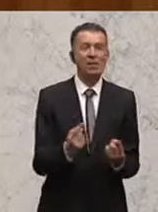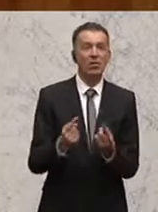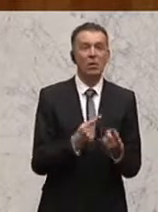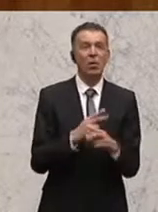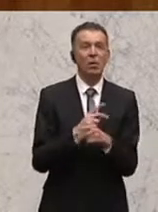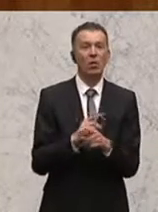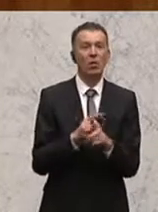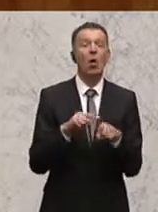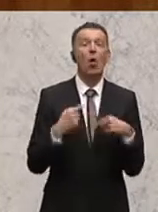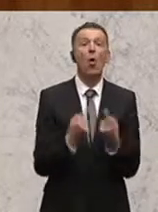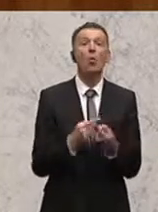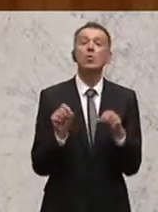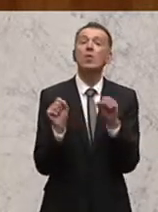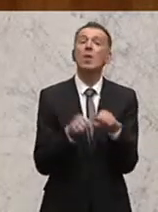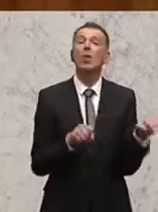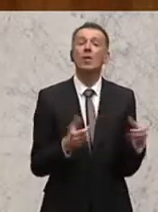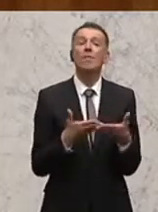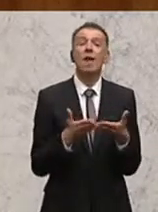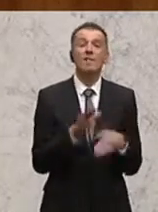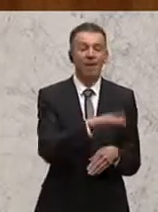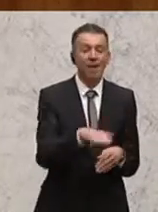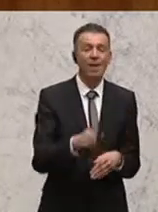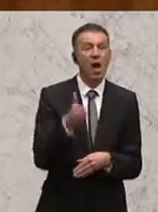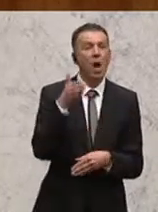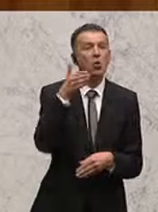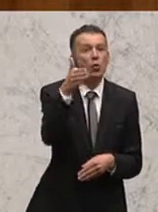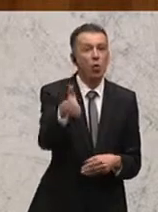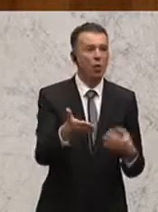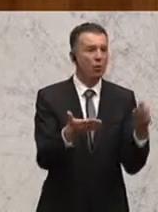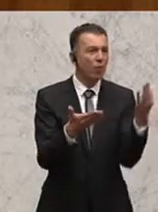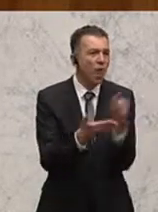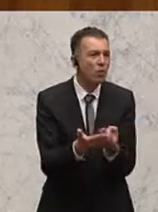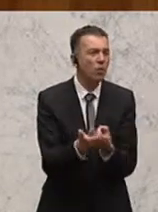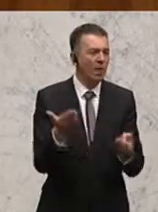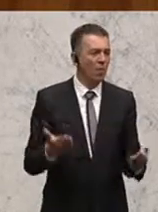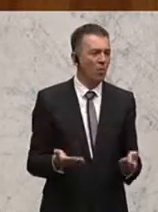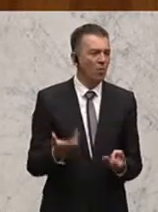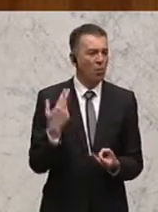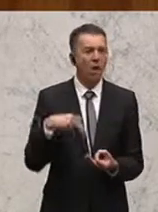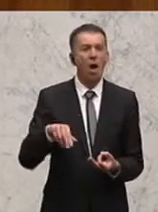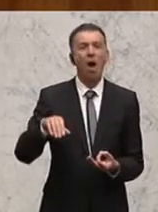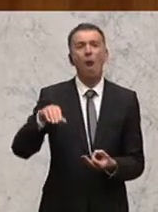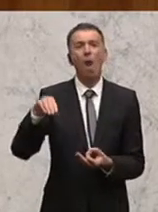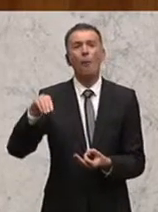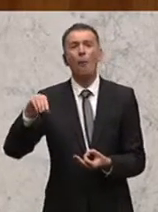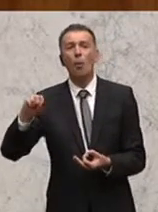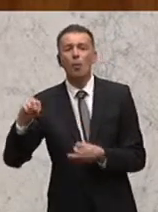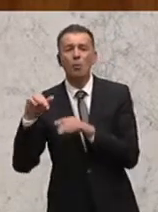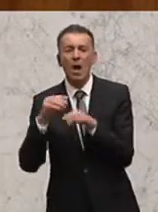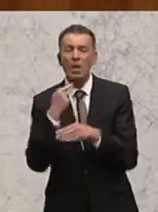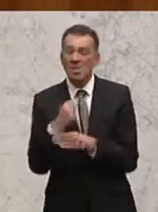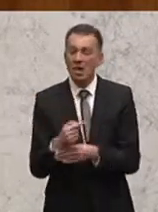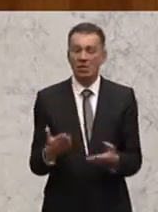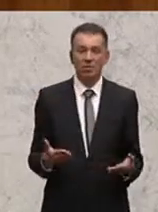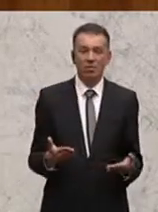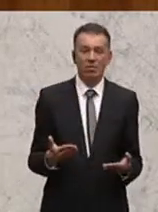die Zukunft unserer Kinder. Unser Potenzial ist die Ausbildung. Und Wolfgang Bosbach sagt sehr drastisch,